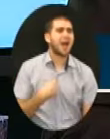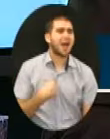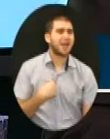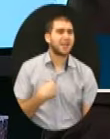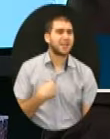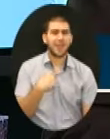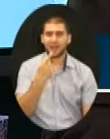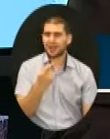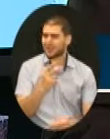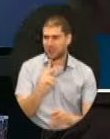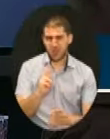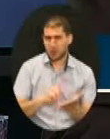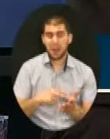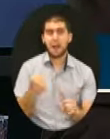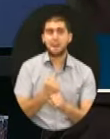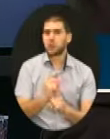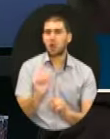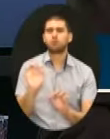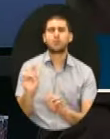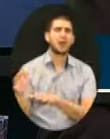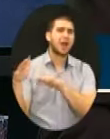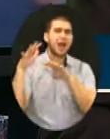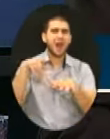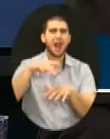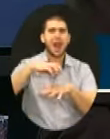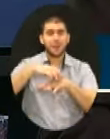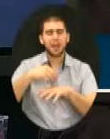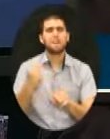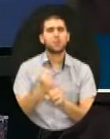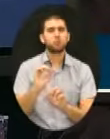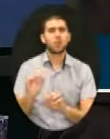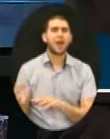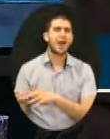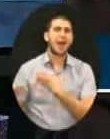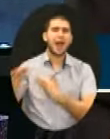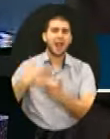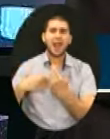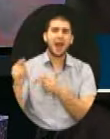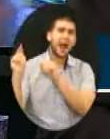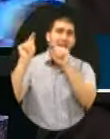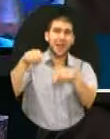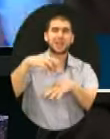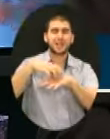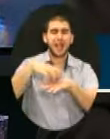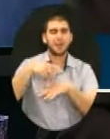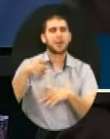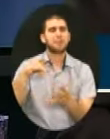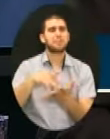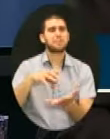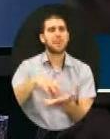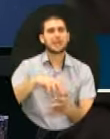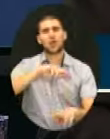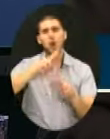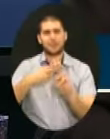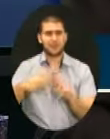על טעותך. בבקשה. הפעילות שלי לא הייתה למען עליית יהודה גליק להר הבית. הפעילות שלי הייתה למען עליית יהודים, ובכלל למען שהר הבית יהפוך להיות מרכז עולמי